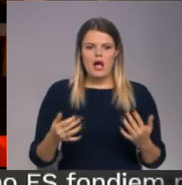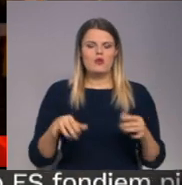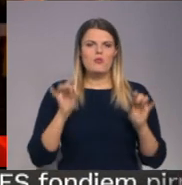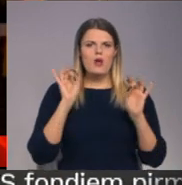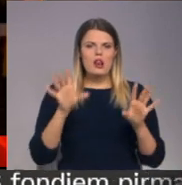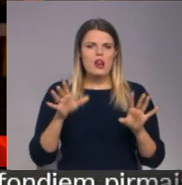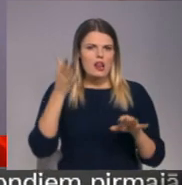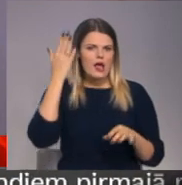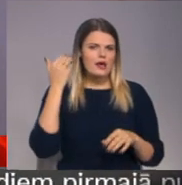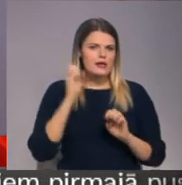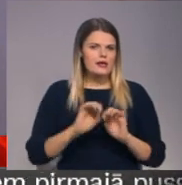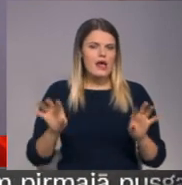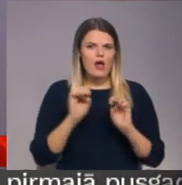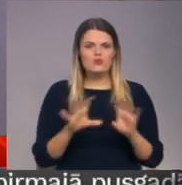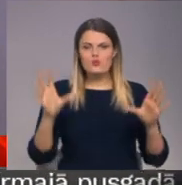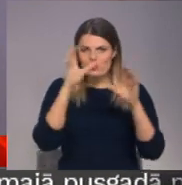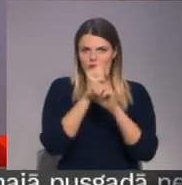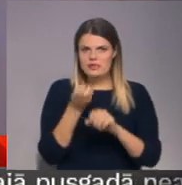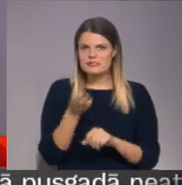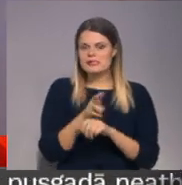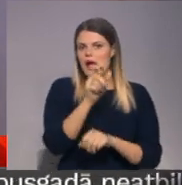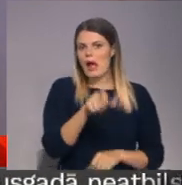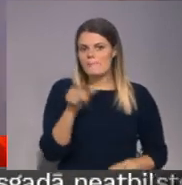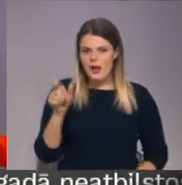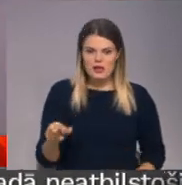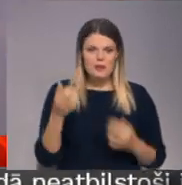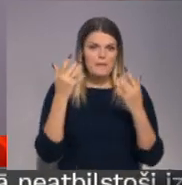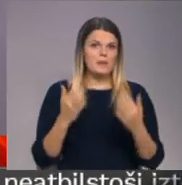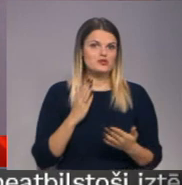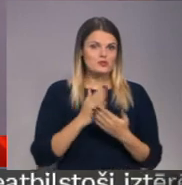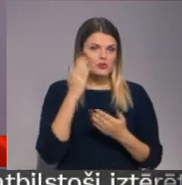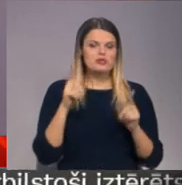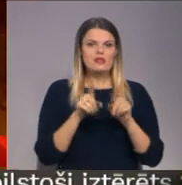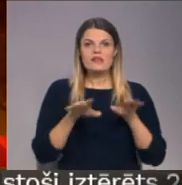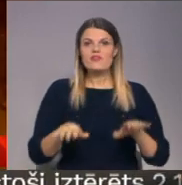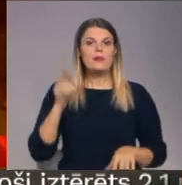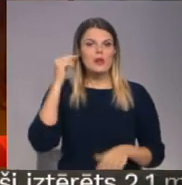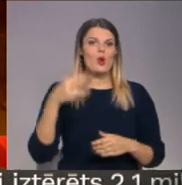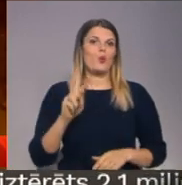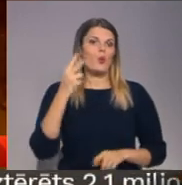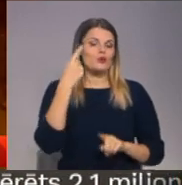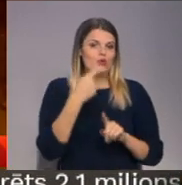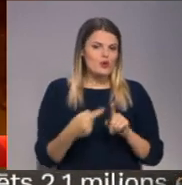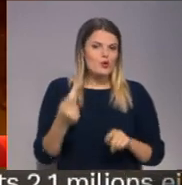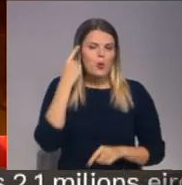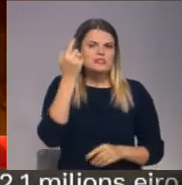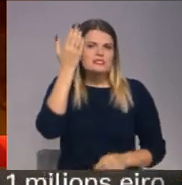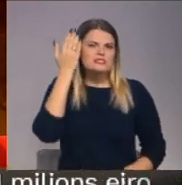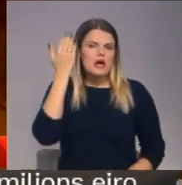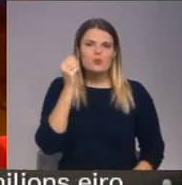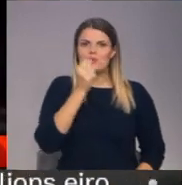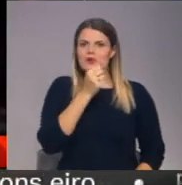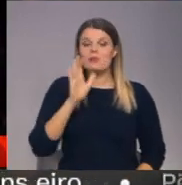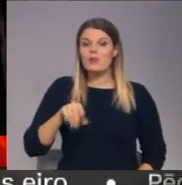nakts apmeklētāji. Šis ir jau otrais gads, kad pasākums notiek arī Prēļos. Uzzināt kādu senu noslēpumu par